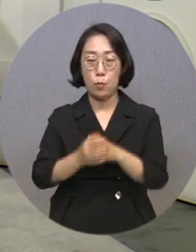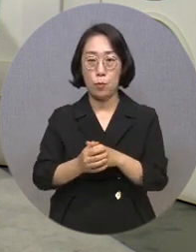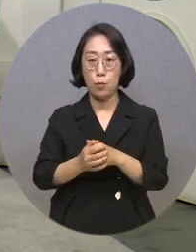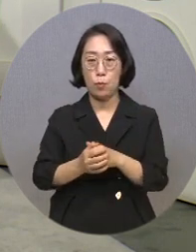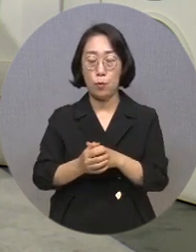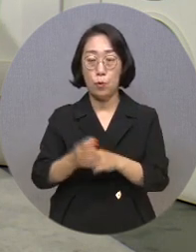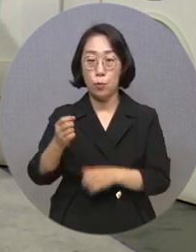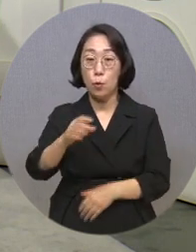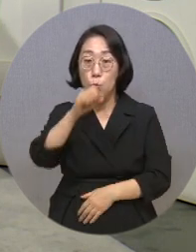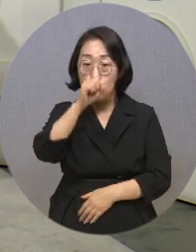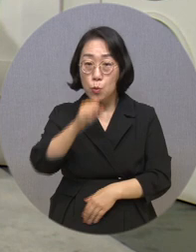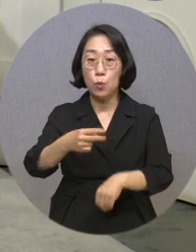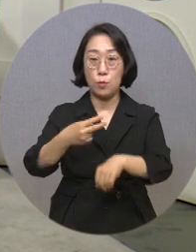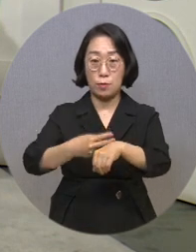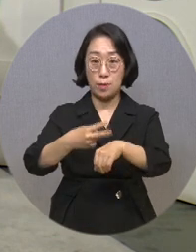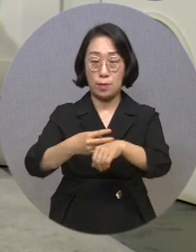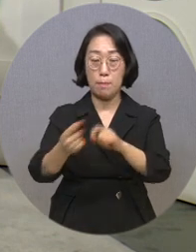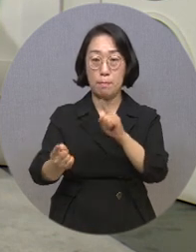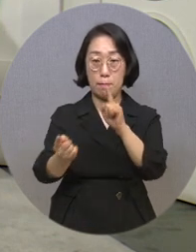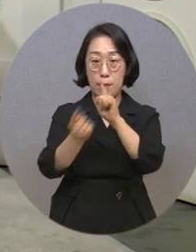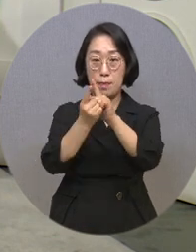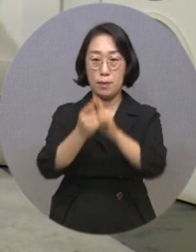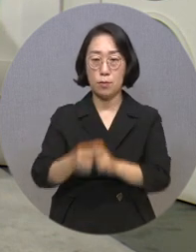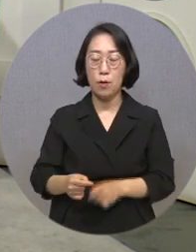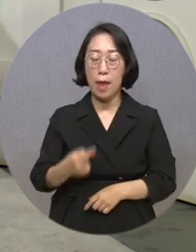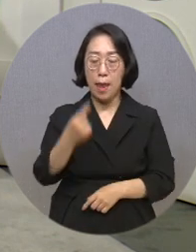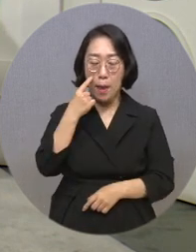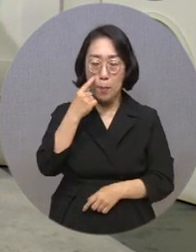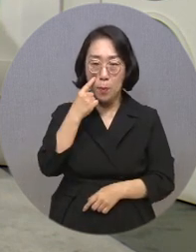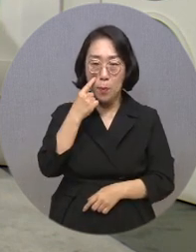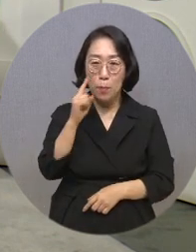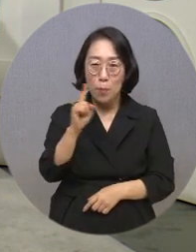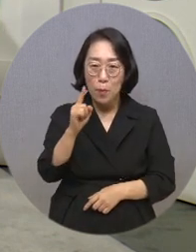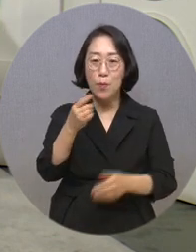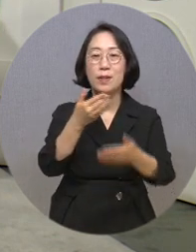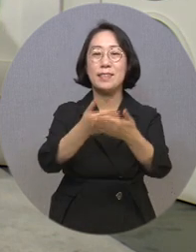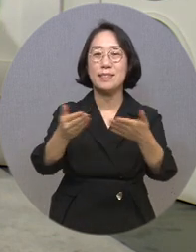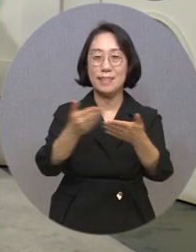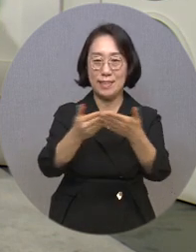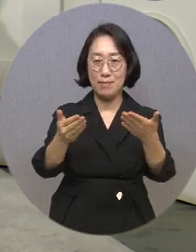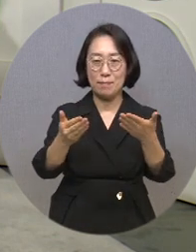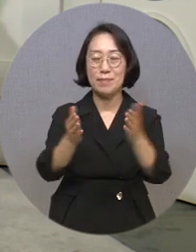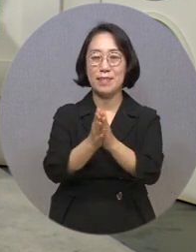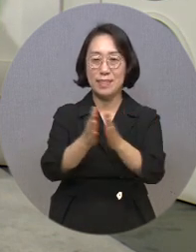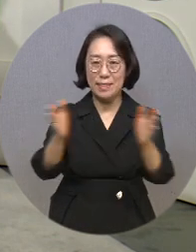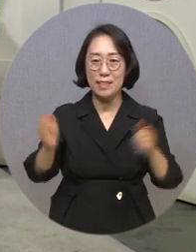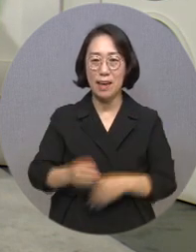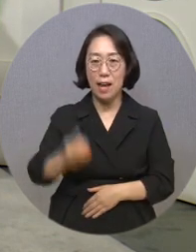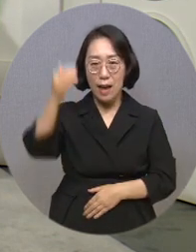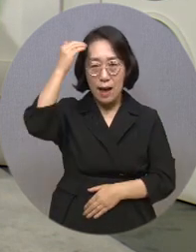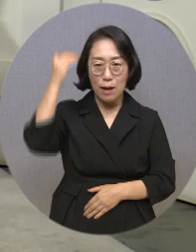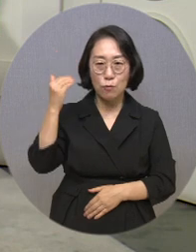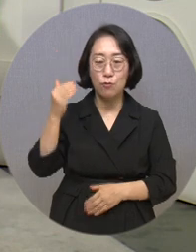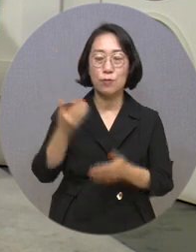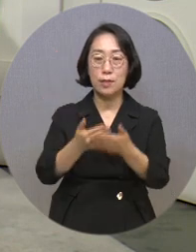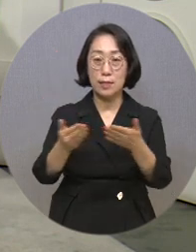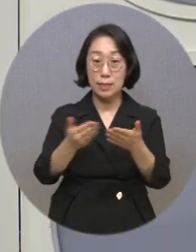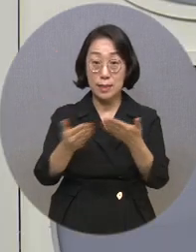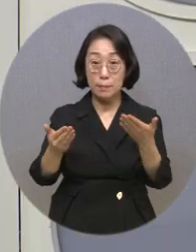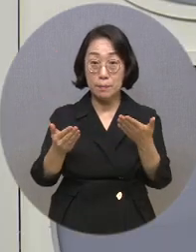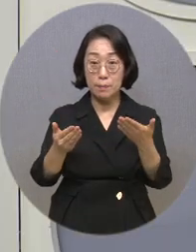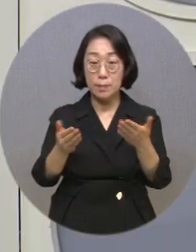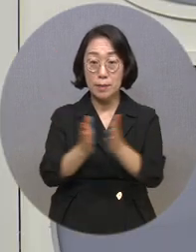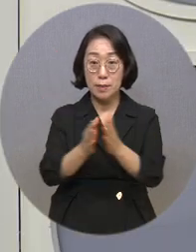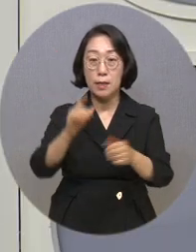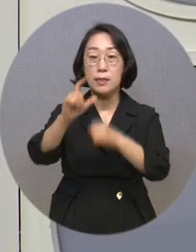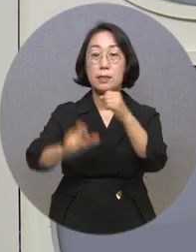만나가지고 그림을 한번 그려보면 어떻겠느냐. 그래서 제가 한국화 그림을 그리기 시작한 지 한 15년